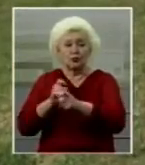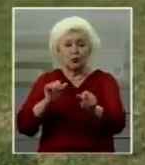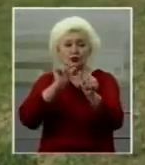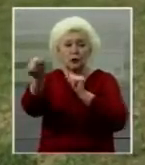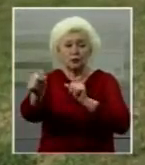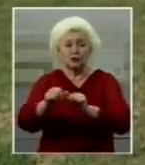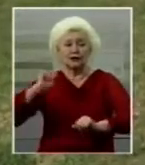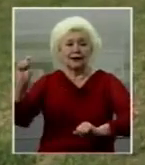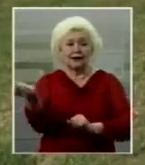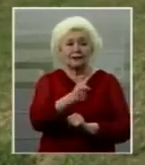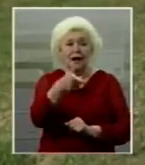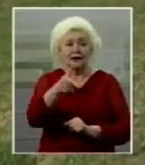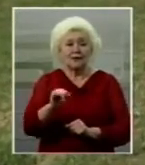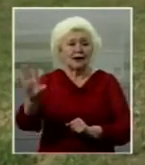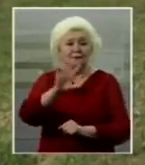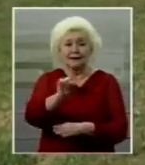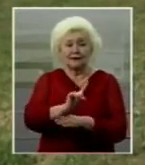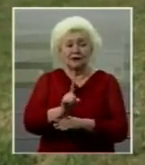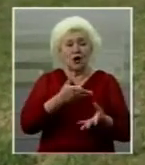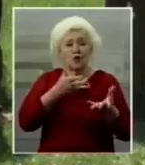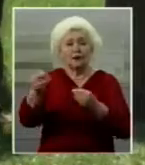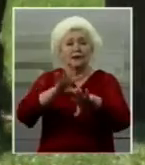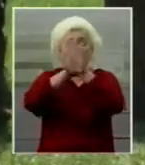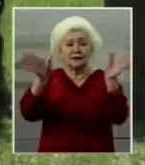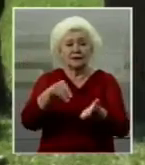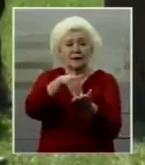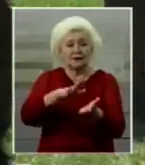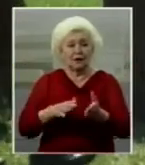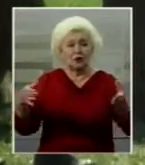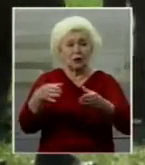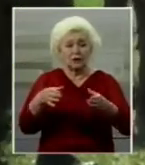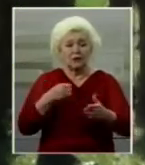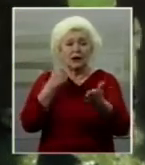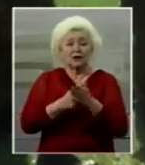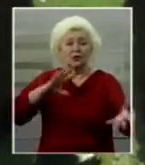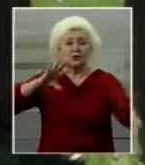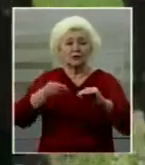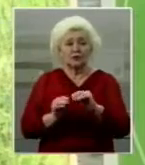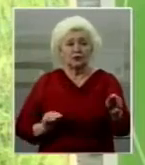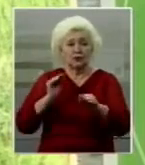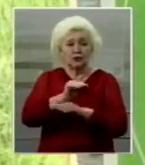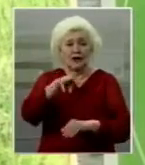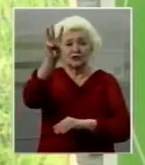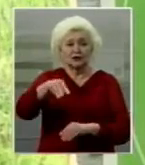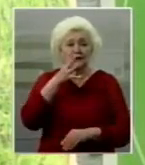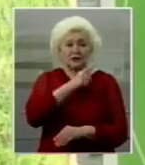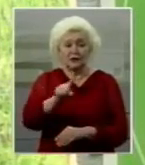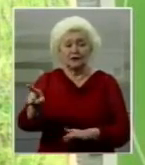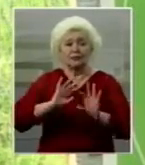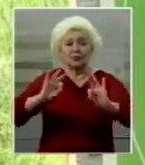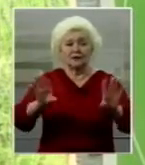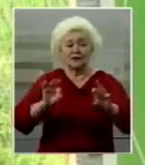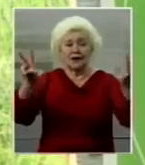мішені та кидання гранати не за нормативами впливають на загальний залік команди. До результату додають штрафний час, пояснив правила